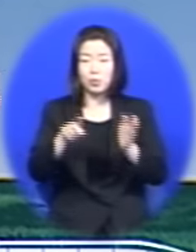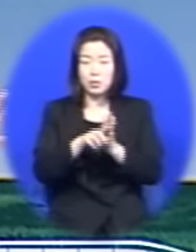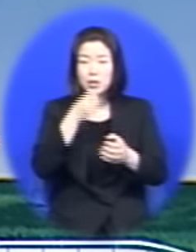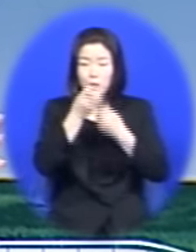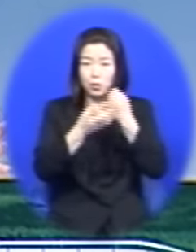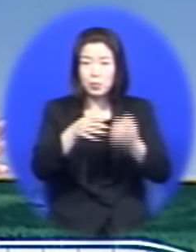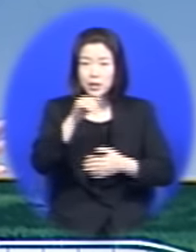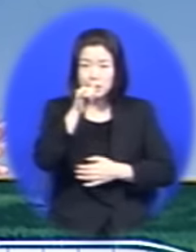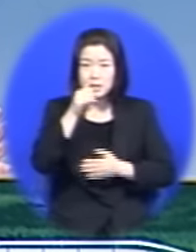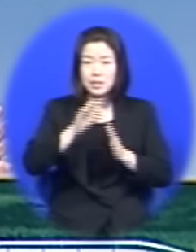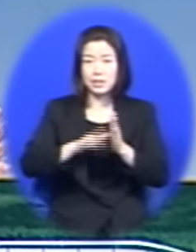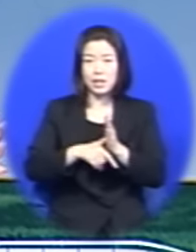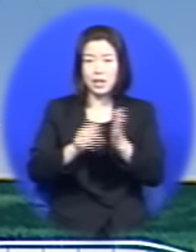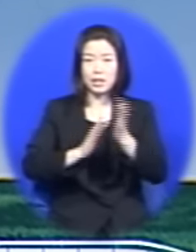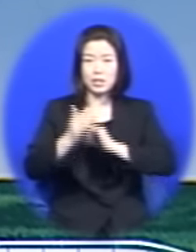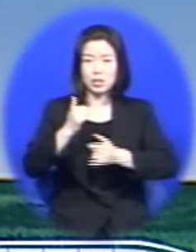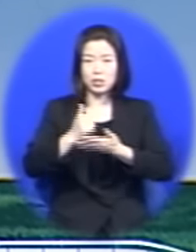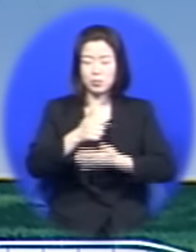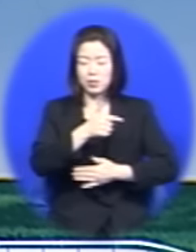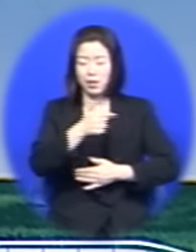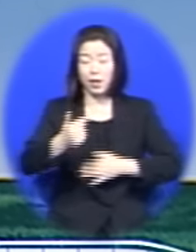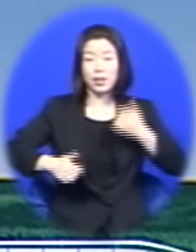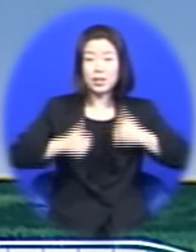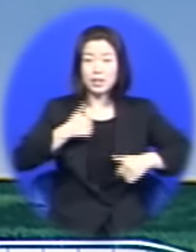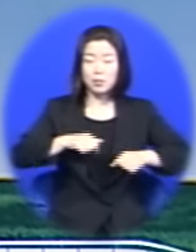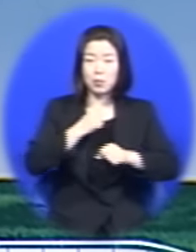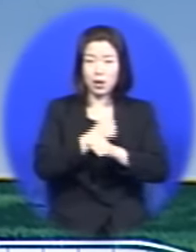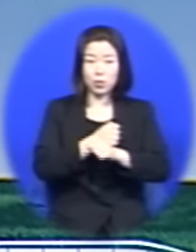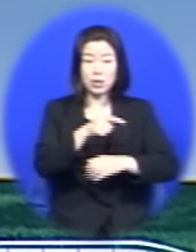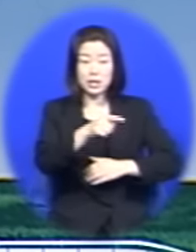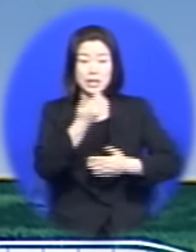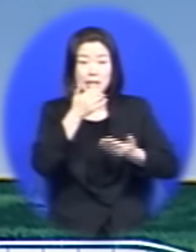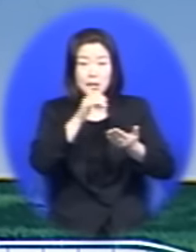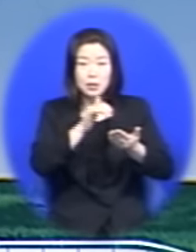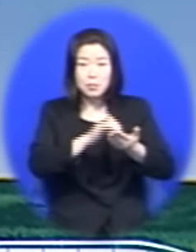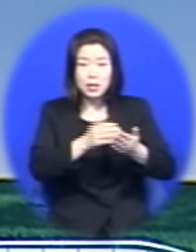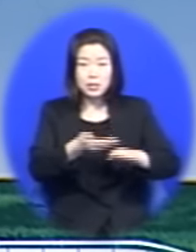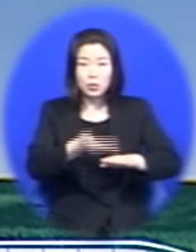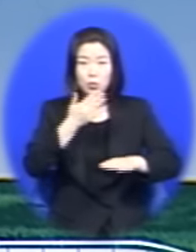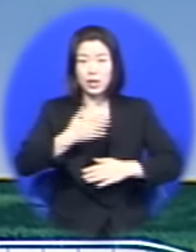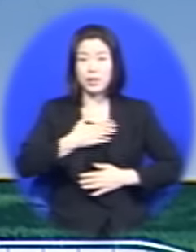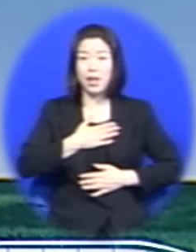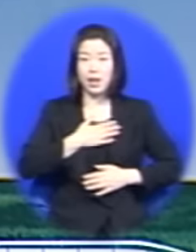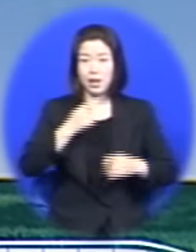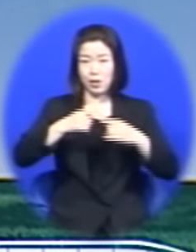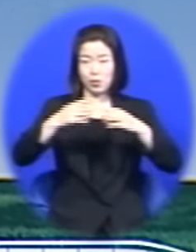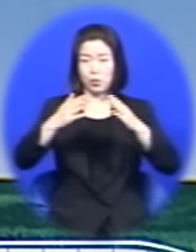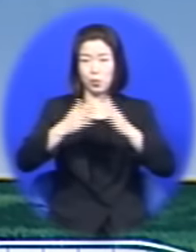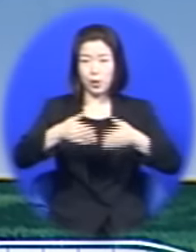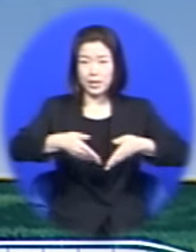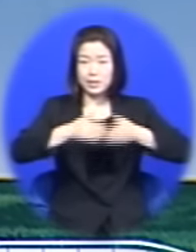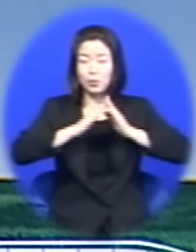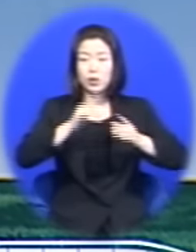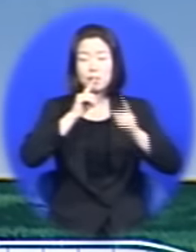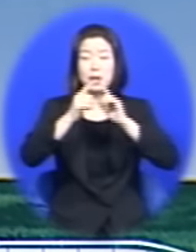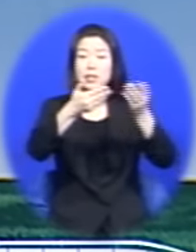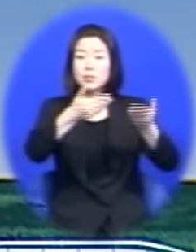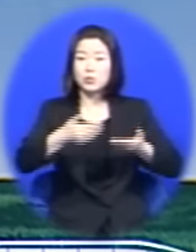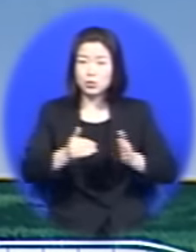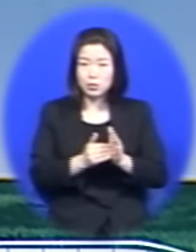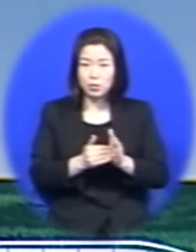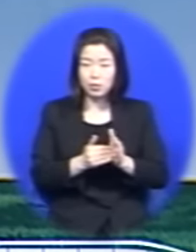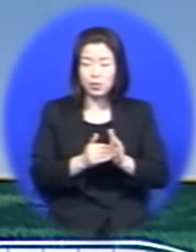예수님이 대단히 기뻐하시면서 이 반석 위에 내 교회를 세우리라고 말씀하셨어요.